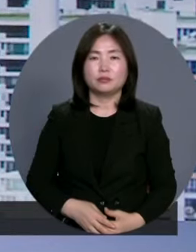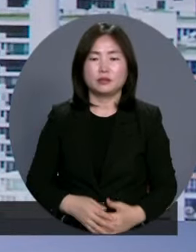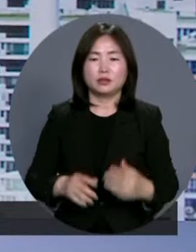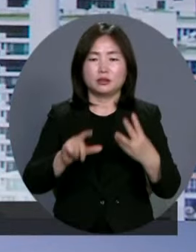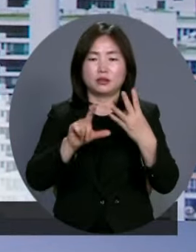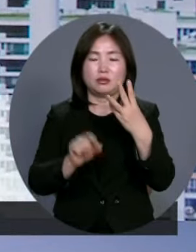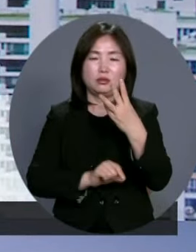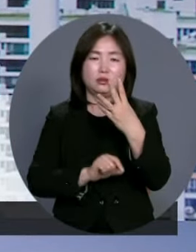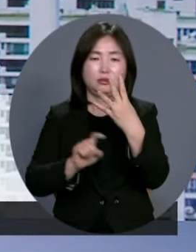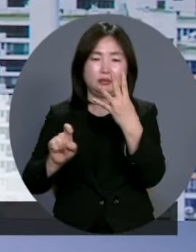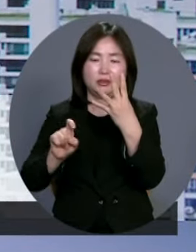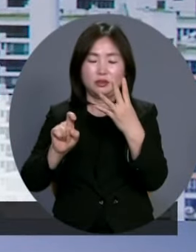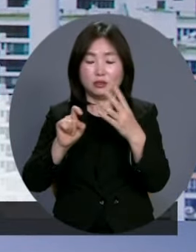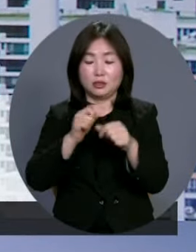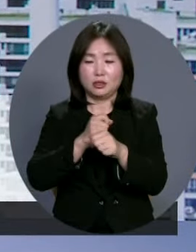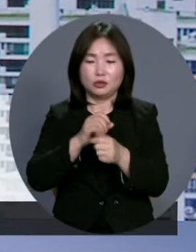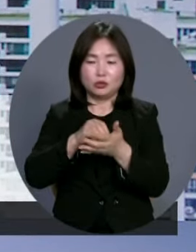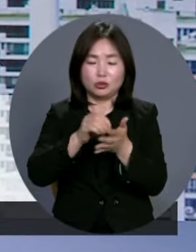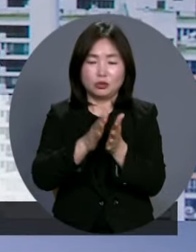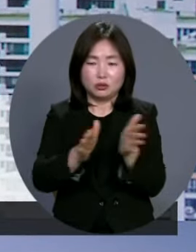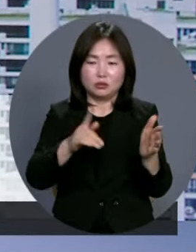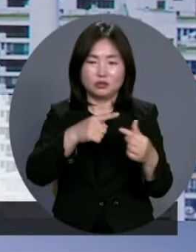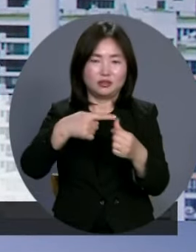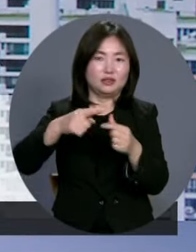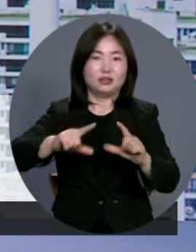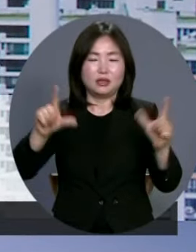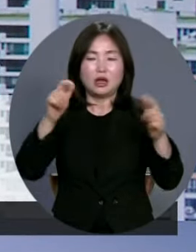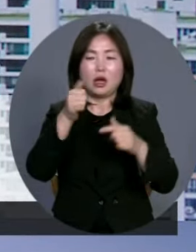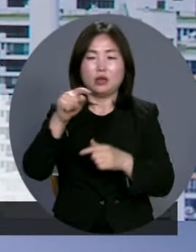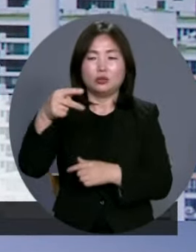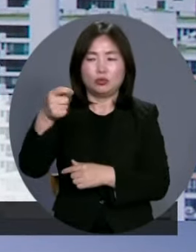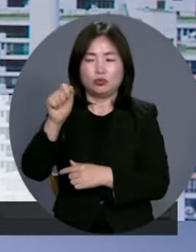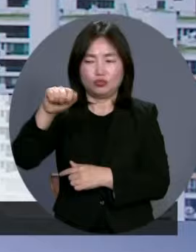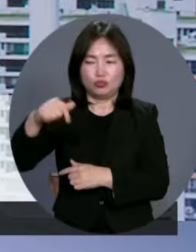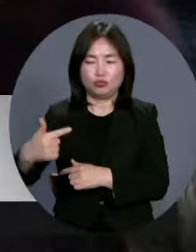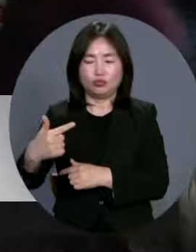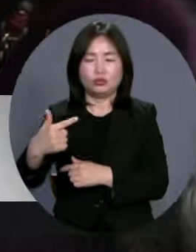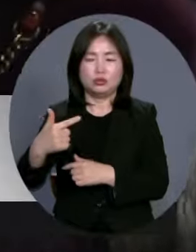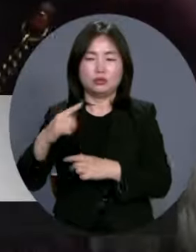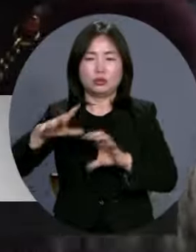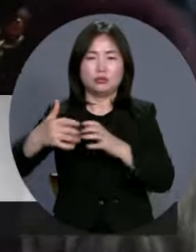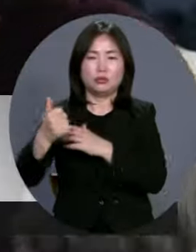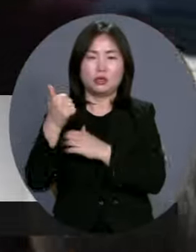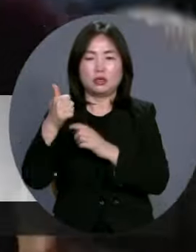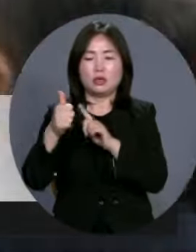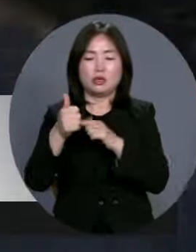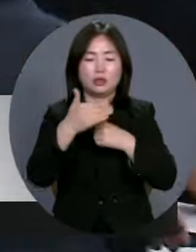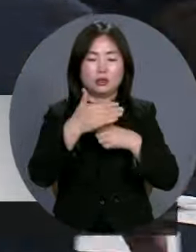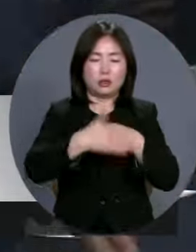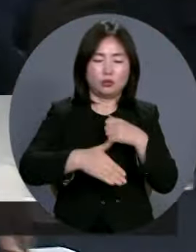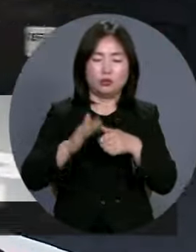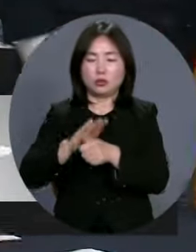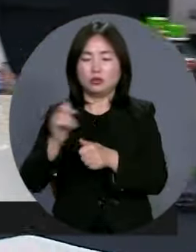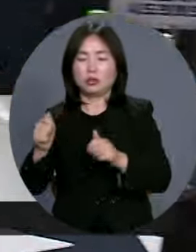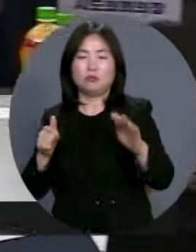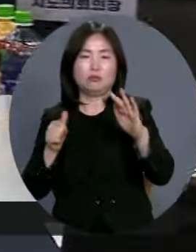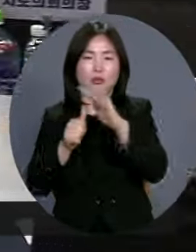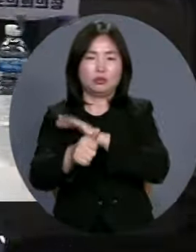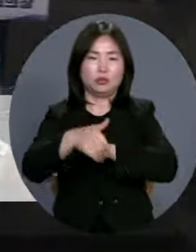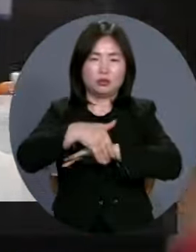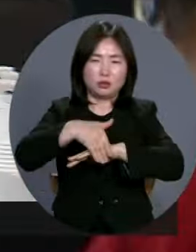4월 10일 총선 후보 등록 첫날인 오늘 한동훈 국민의 힘 비상대책 위원장이 대구와 경산을 방문합니다